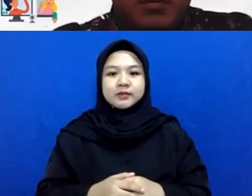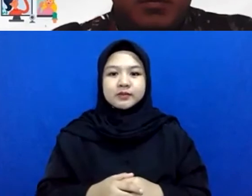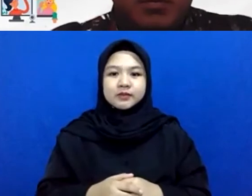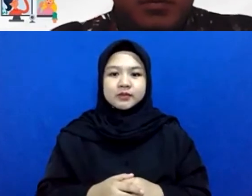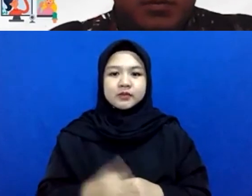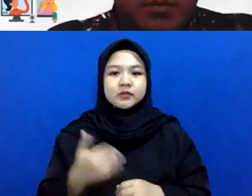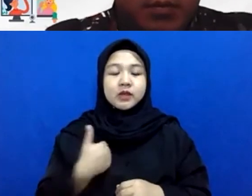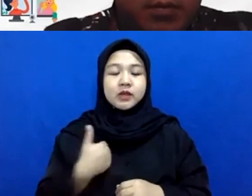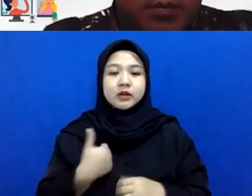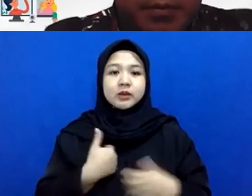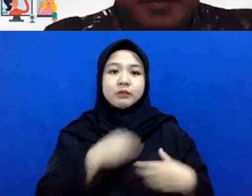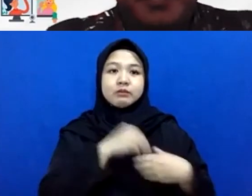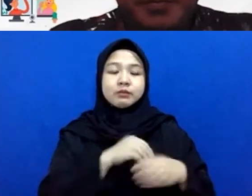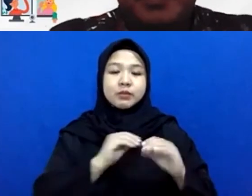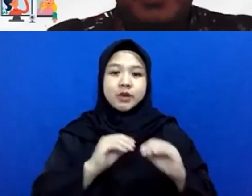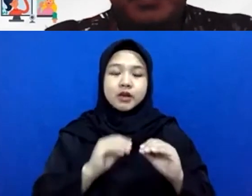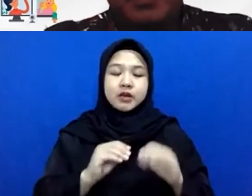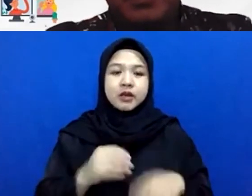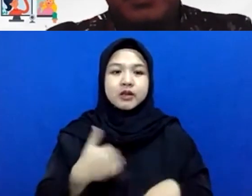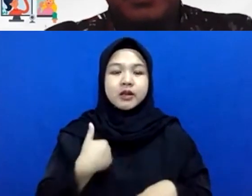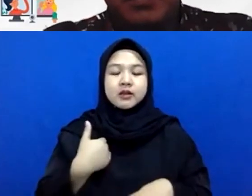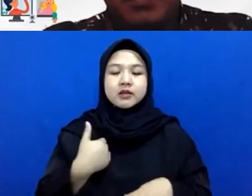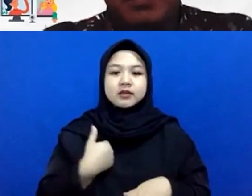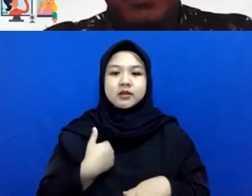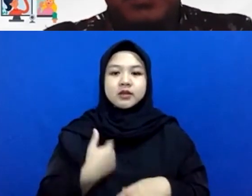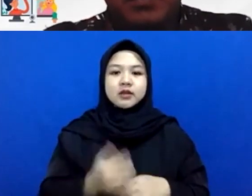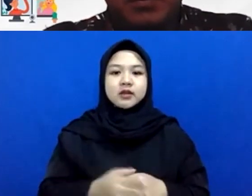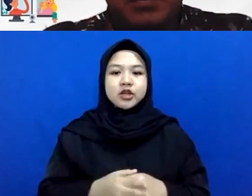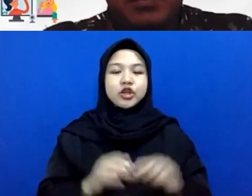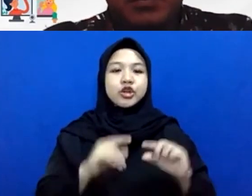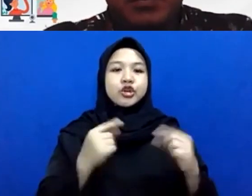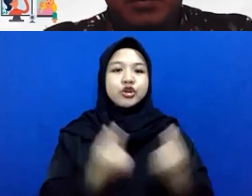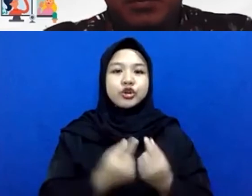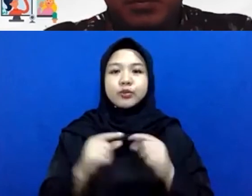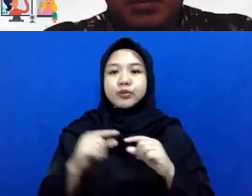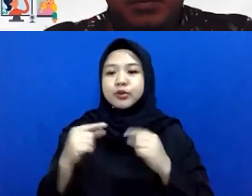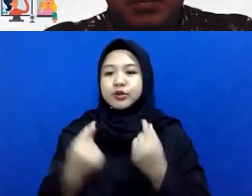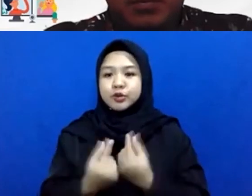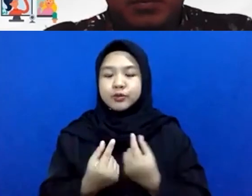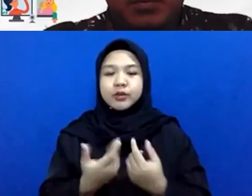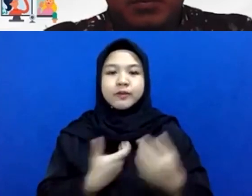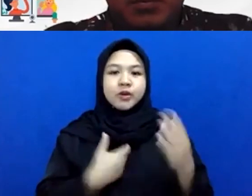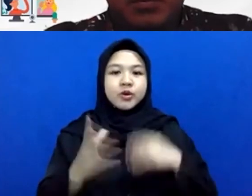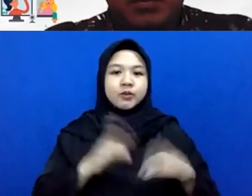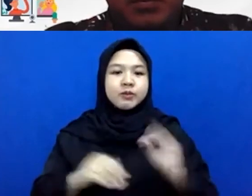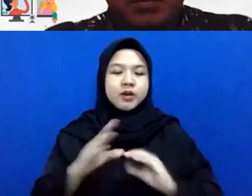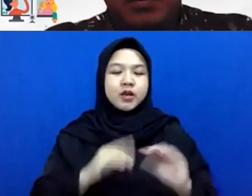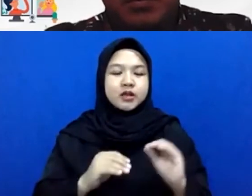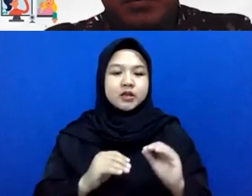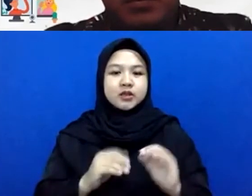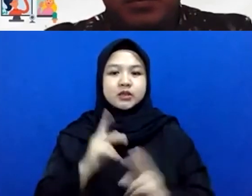ada pembekalan, kemudian ada juga grup-grup yang akan membahas kira-kira kalau